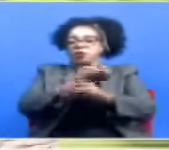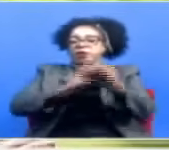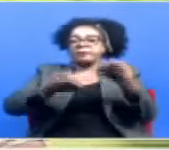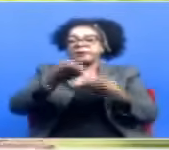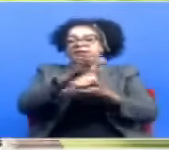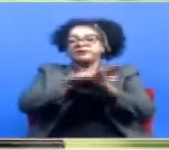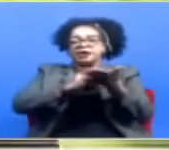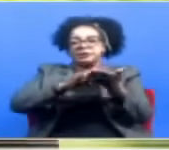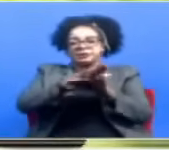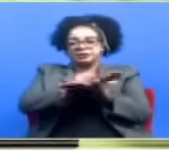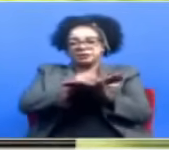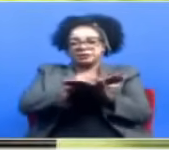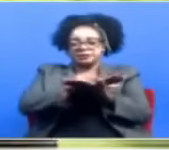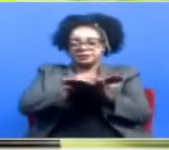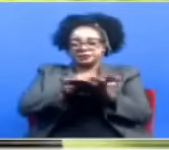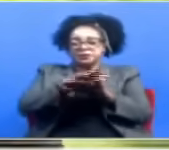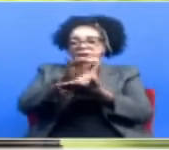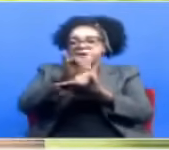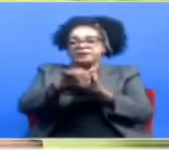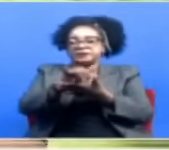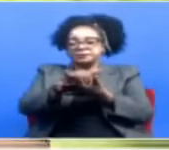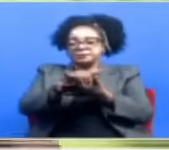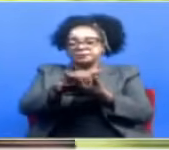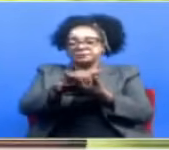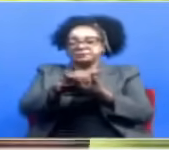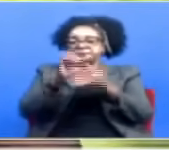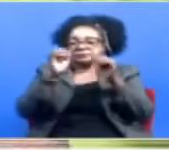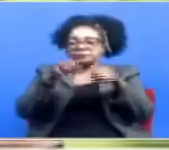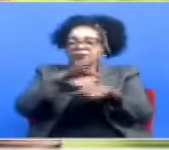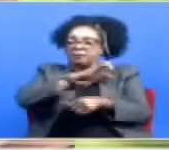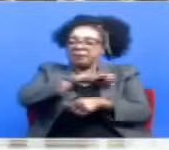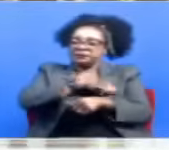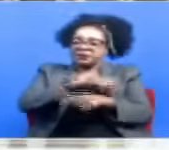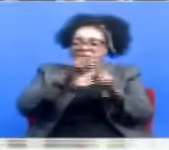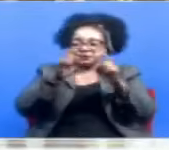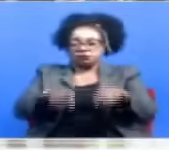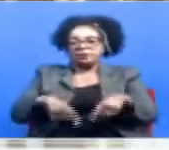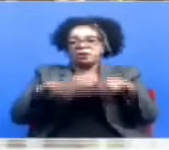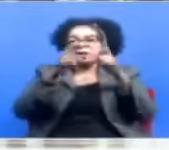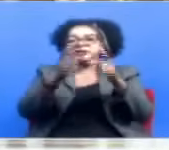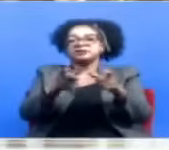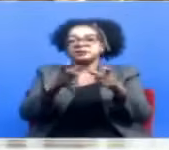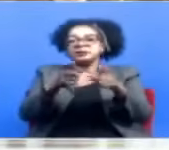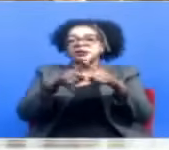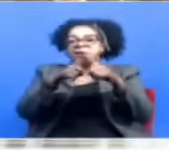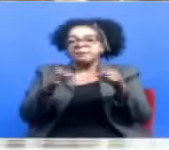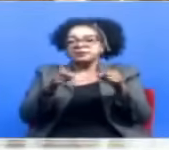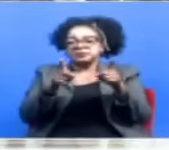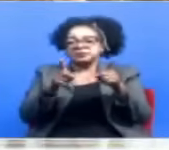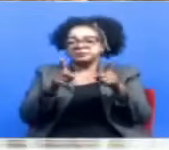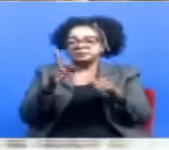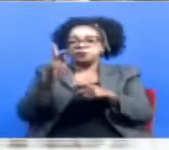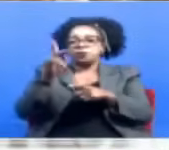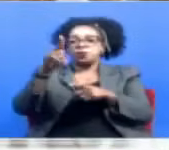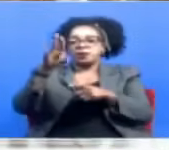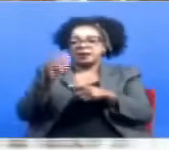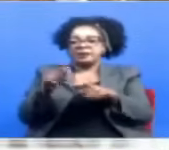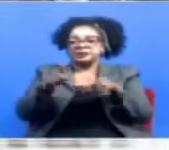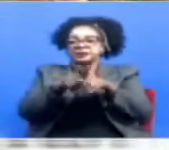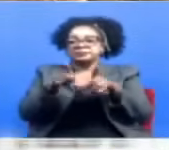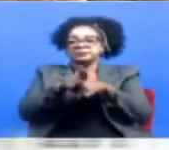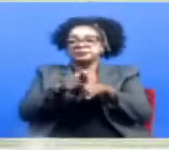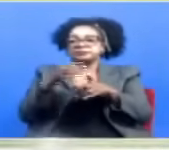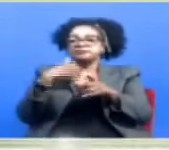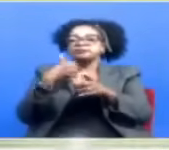environment. That patience and perseverance need to be rewarded. Hata hivyo, Waziri Moses Kuria alionekana kusuta tuzo